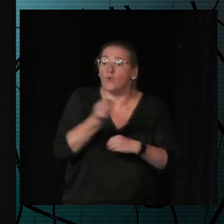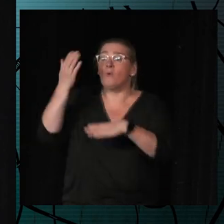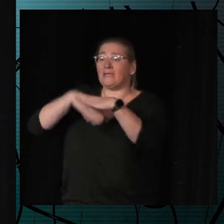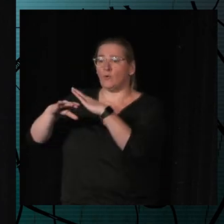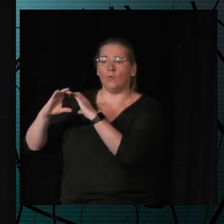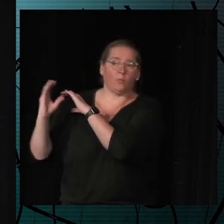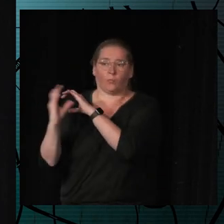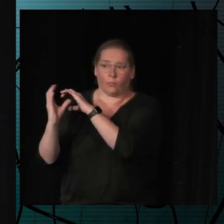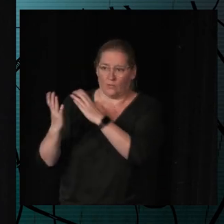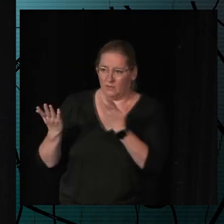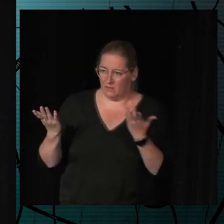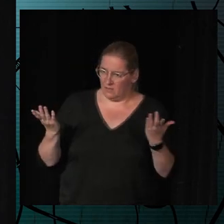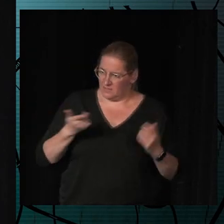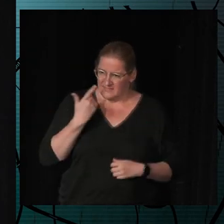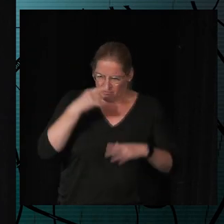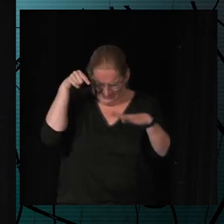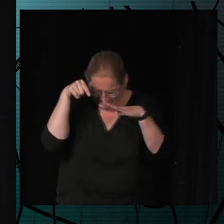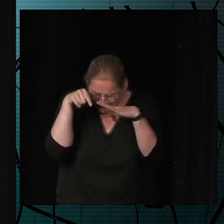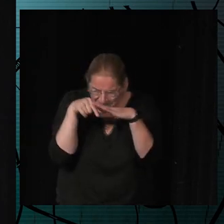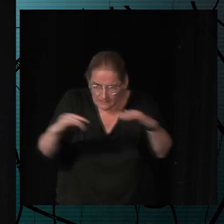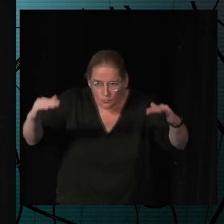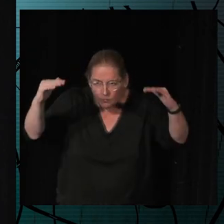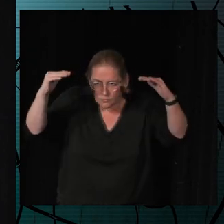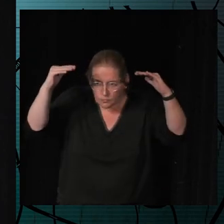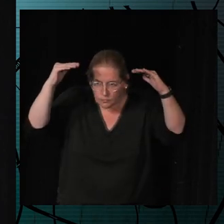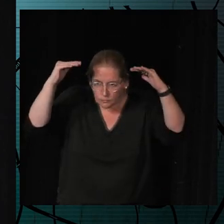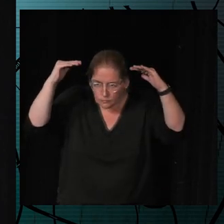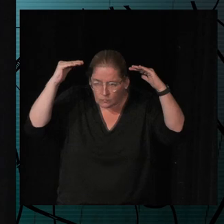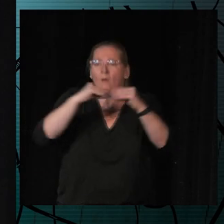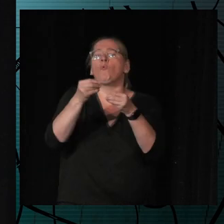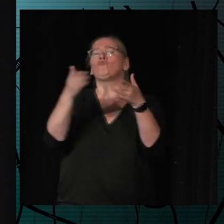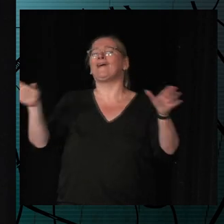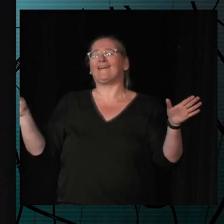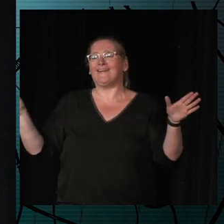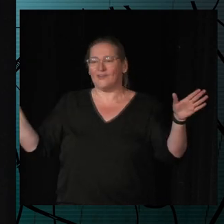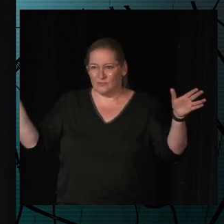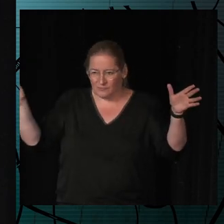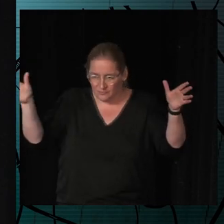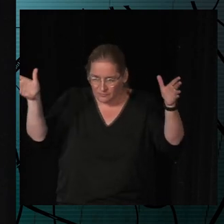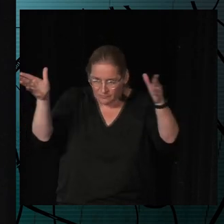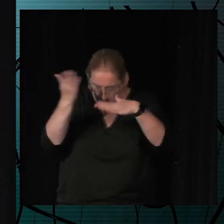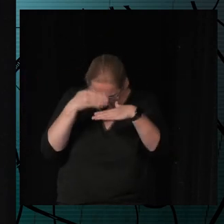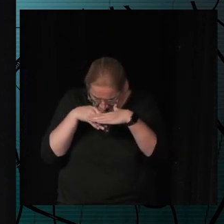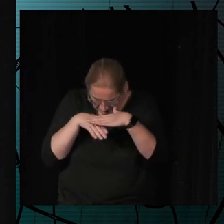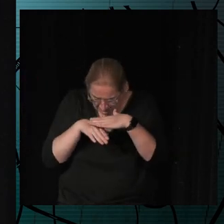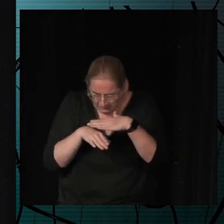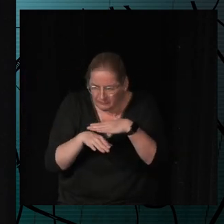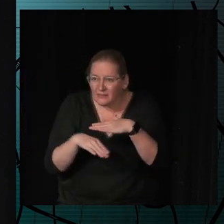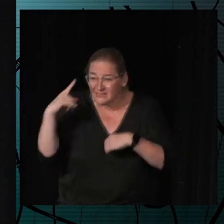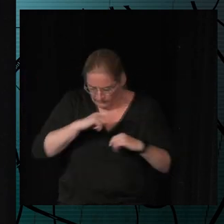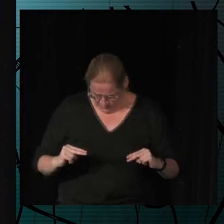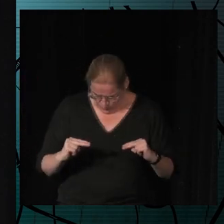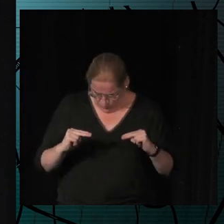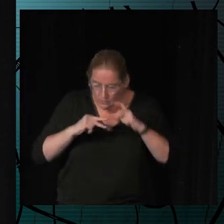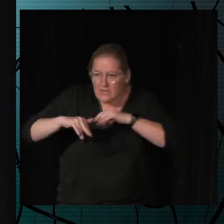rentre en profondeur dans un jeu qui qui est moins monde ouvert qui resserre effectivement le les Tau et et et monte en en difficulté et en